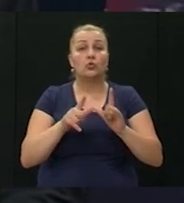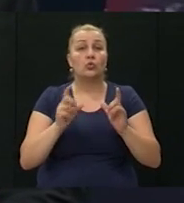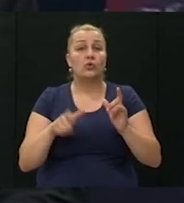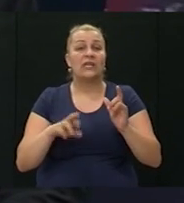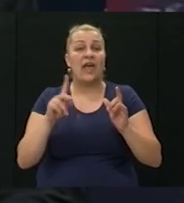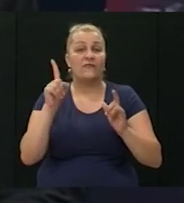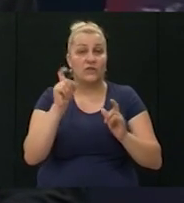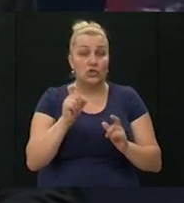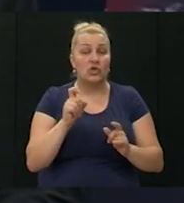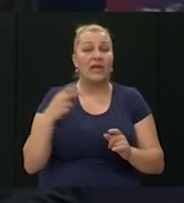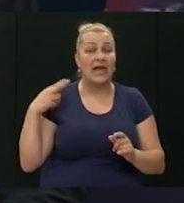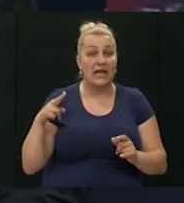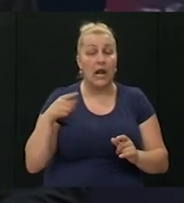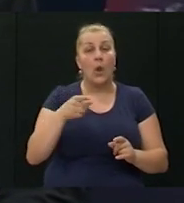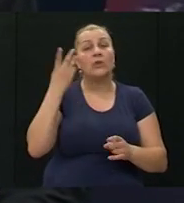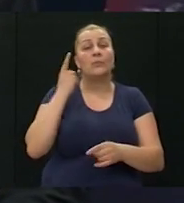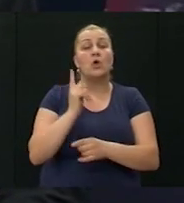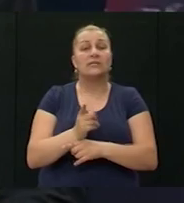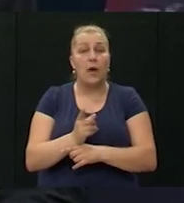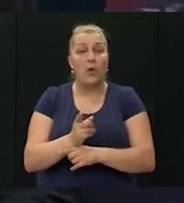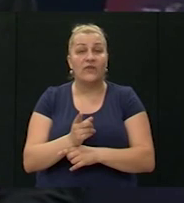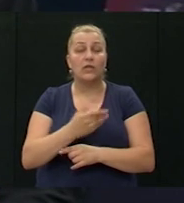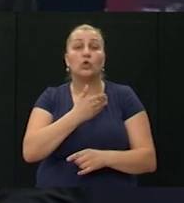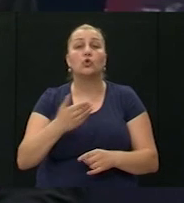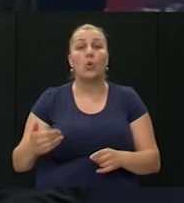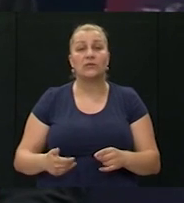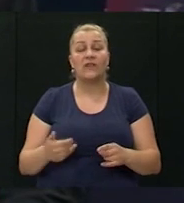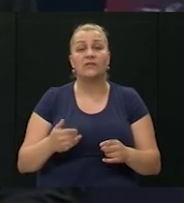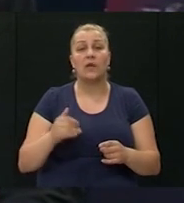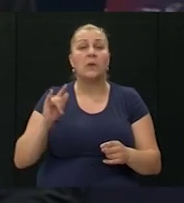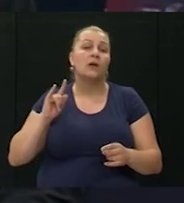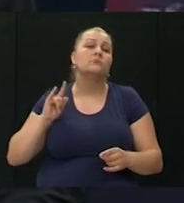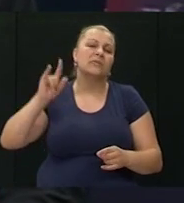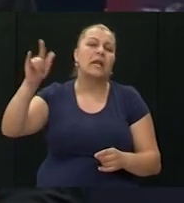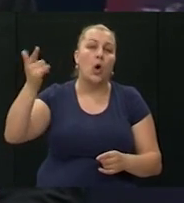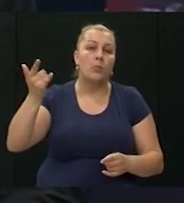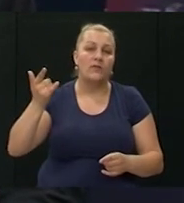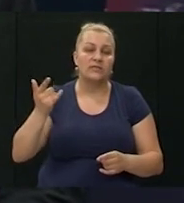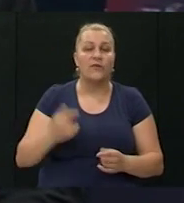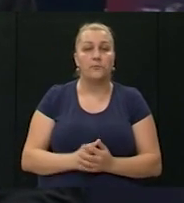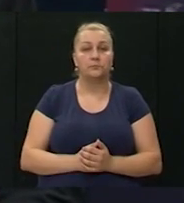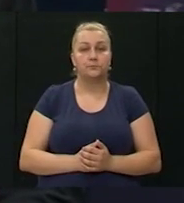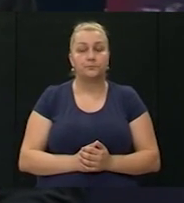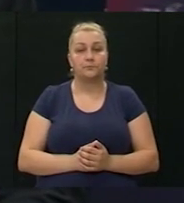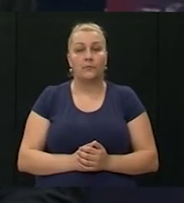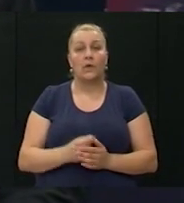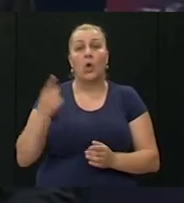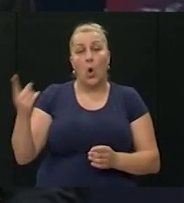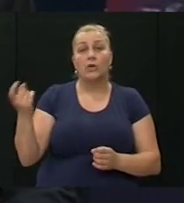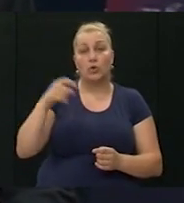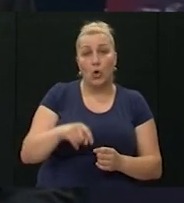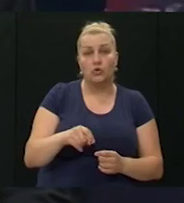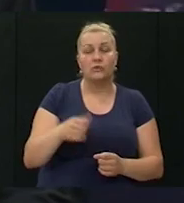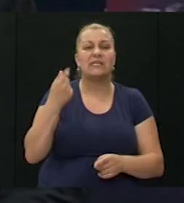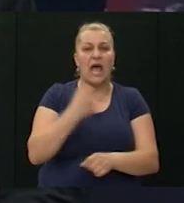generalom koji je bio tada zapovjednik Jugoslavenskog ratnog vazduhoplovstva. I on je došao, nakon